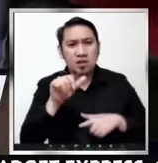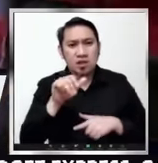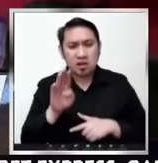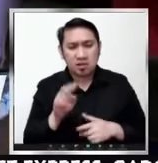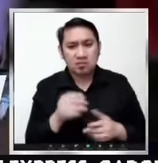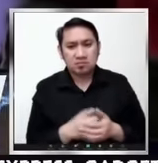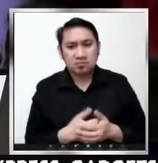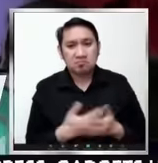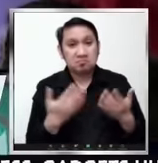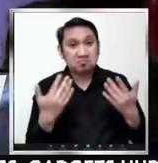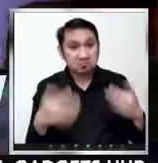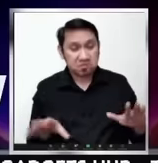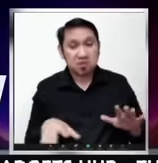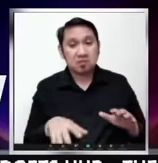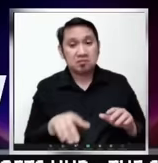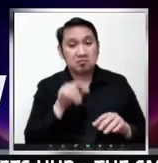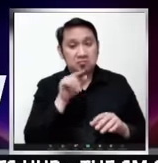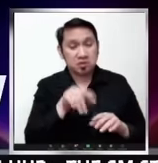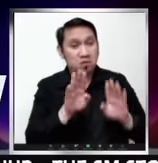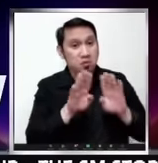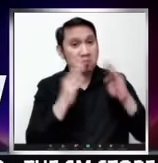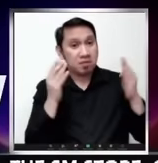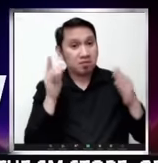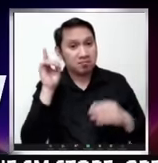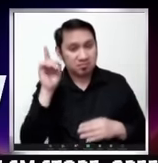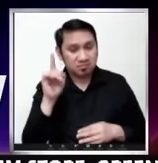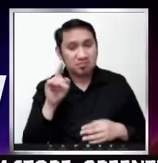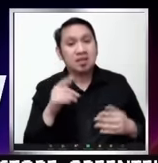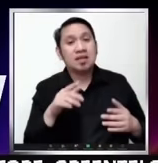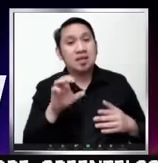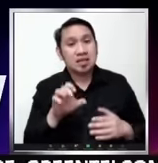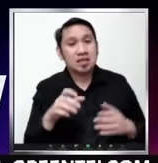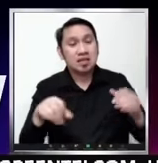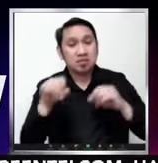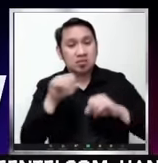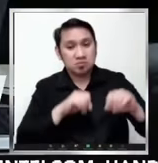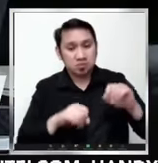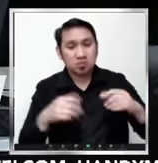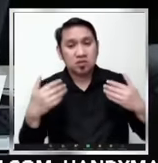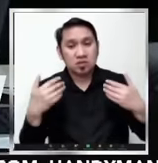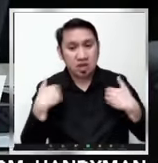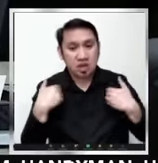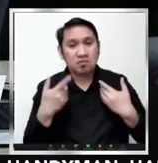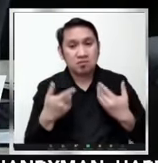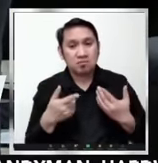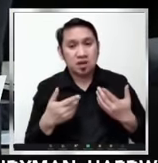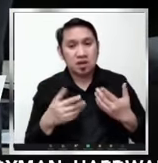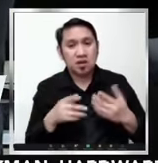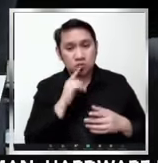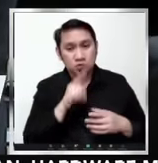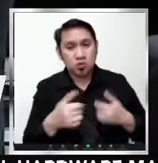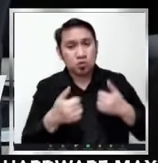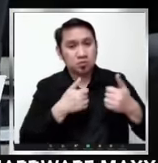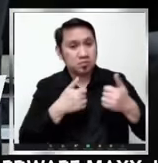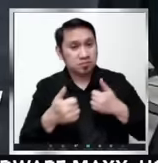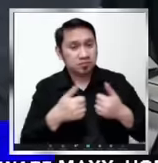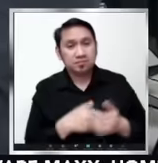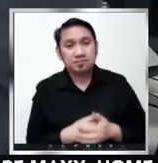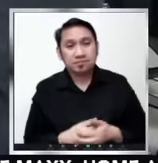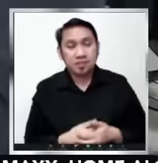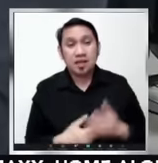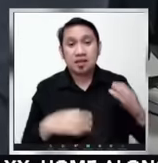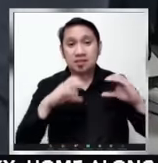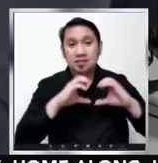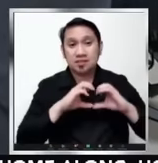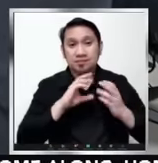rin kanina ang esports arena sa pamamagitan ng aktwal na kompetisyon. Para sa GMA Integrated News,